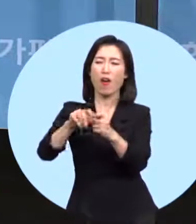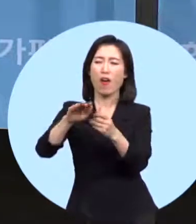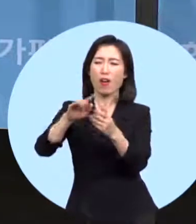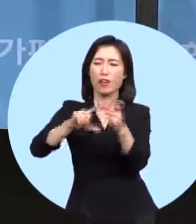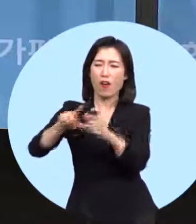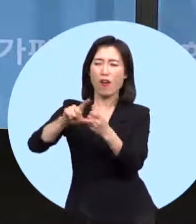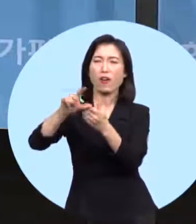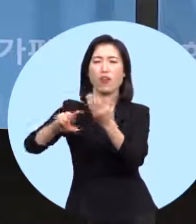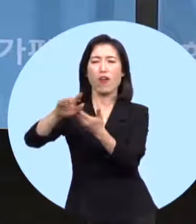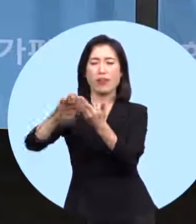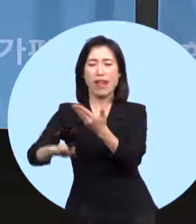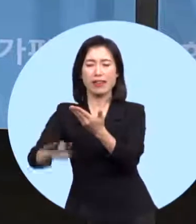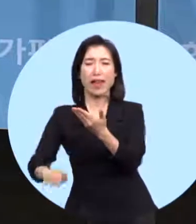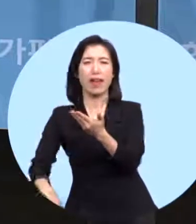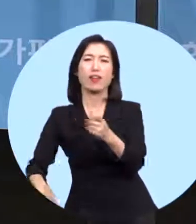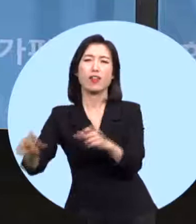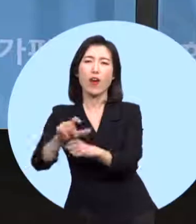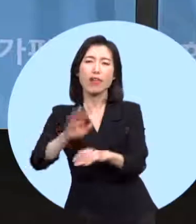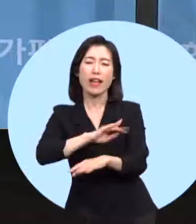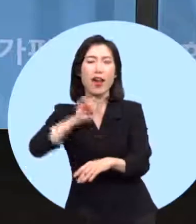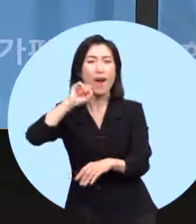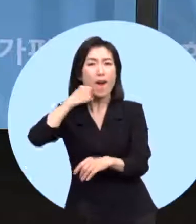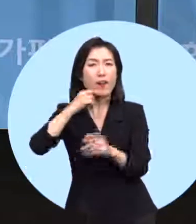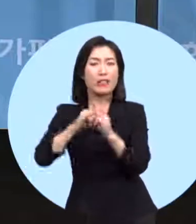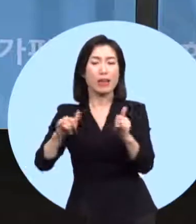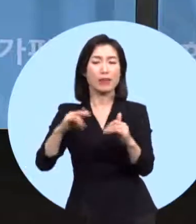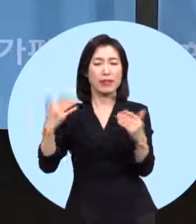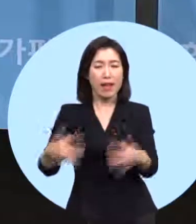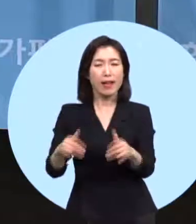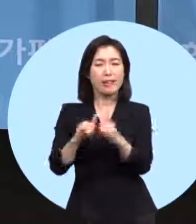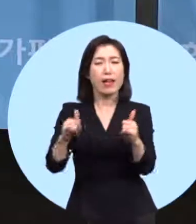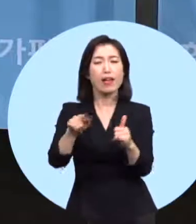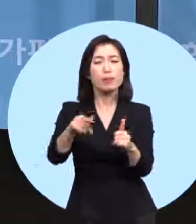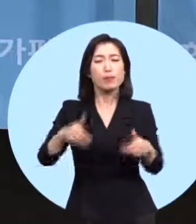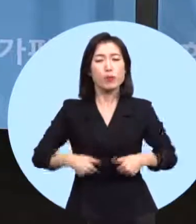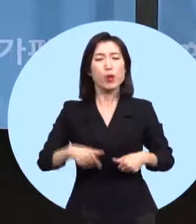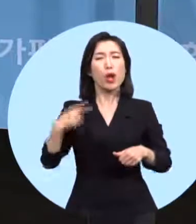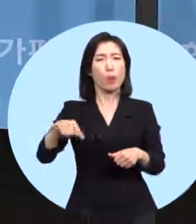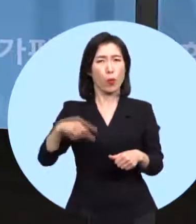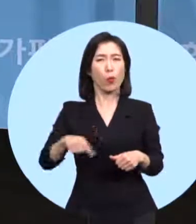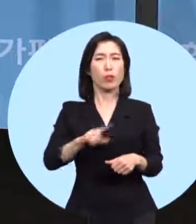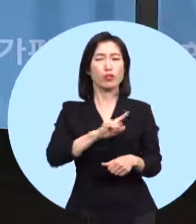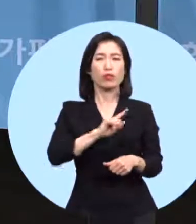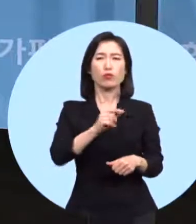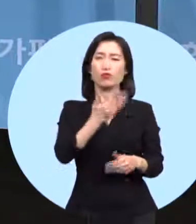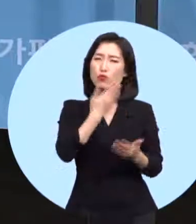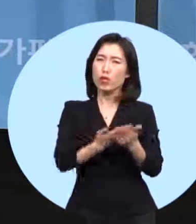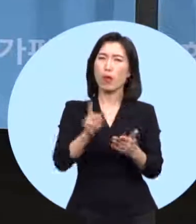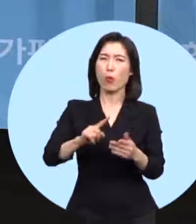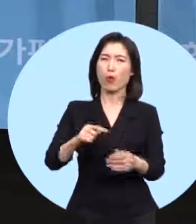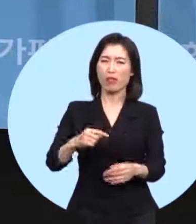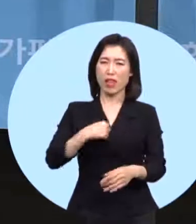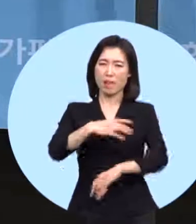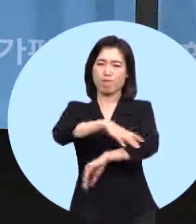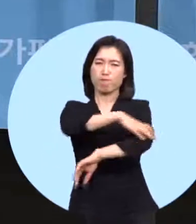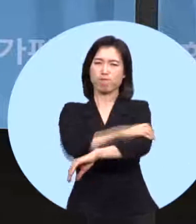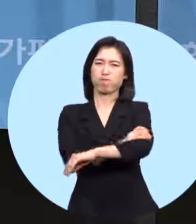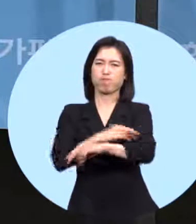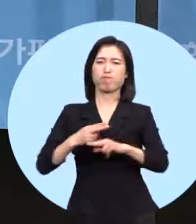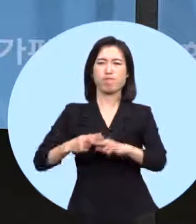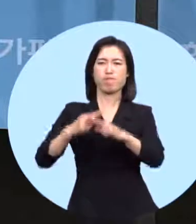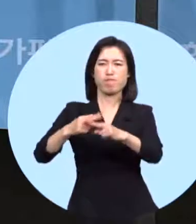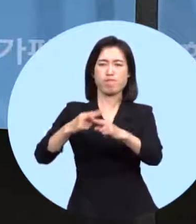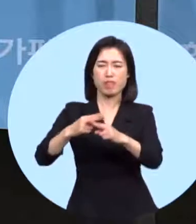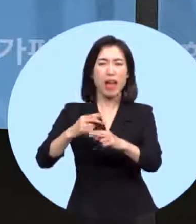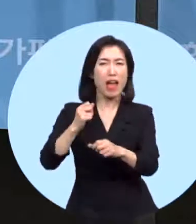다가가서 그들의 이야기가 뭔지 들어주고 먼저 뭐가 필요한 건지 과연 우리가 아는 욕구로 재단하는 것은 또 아닐지